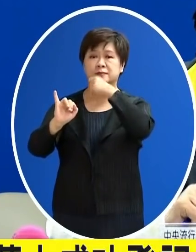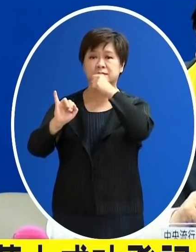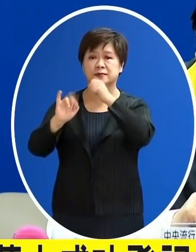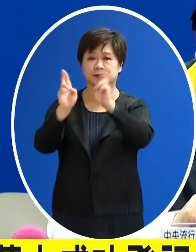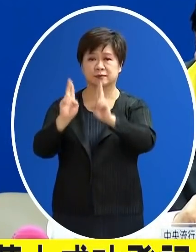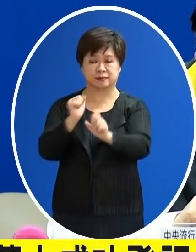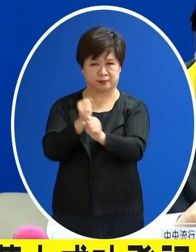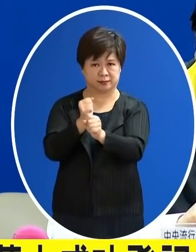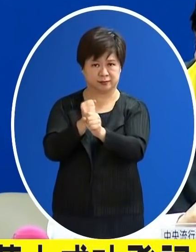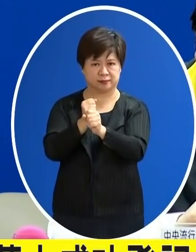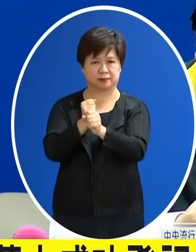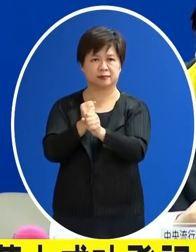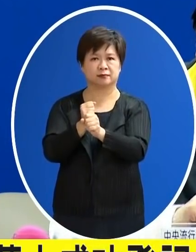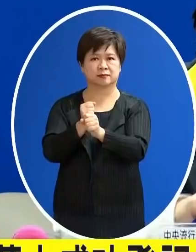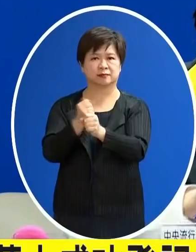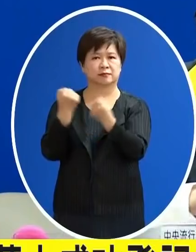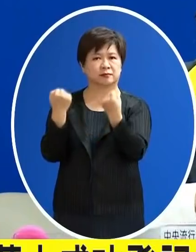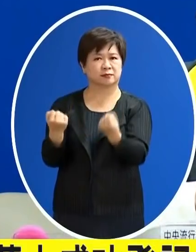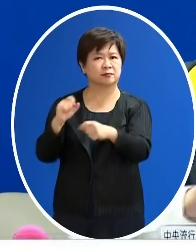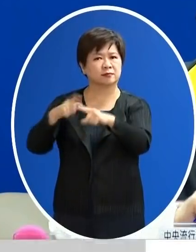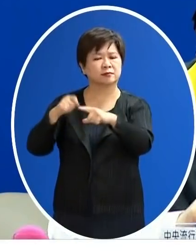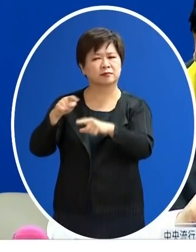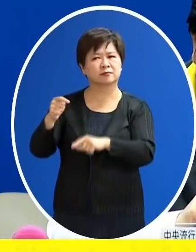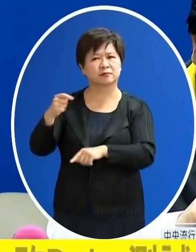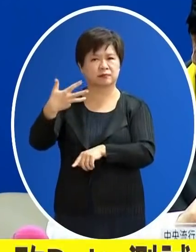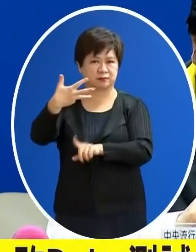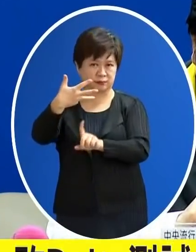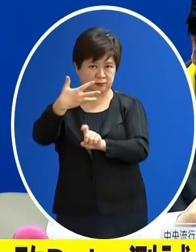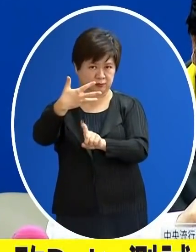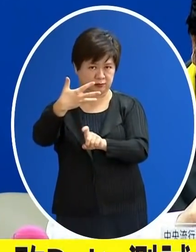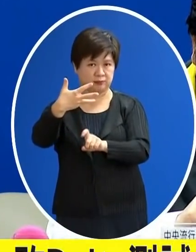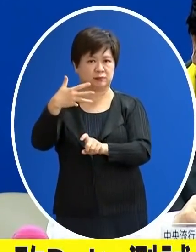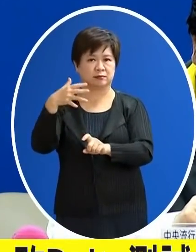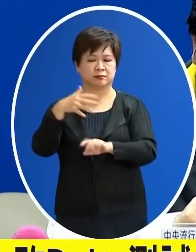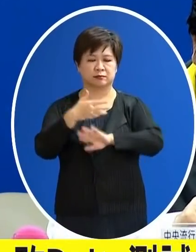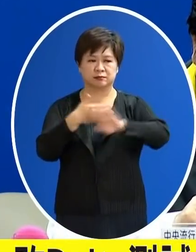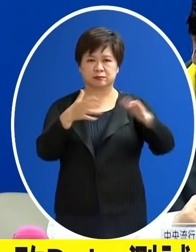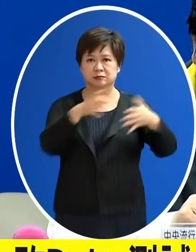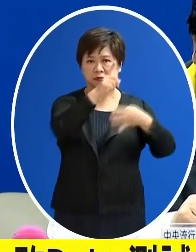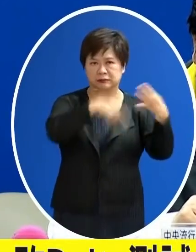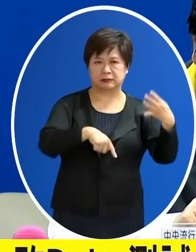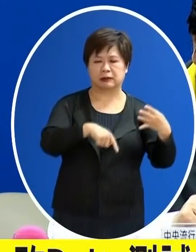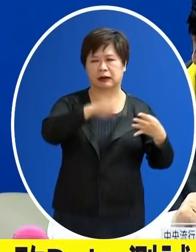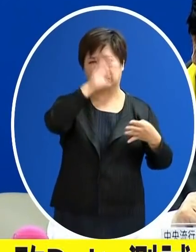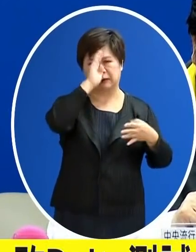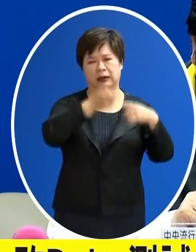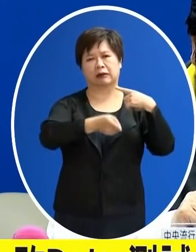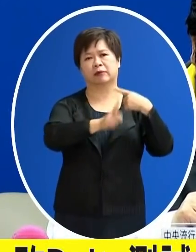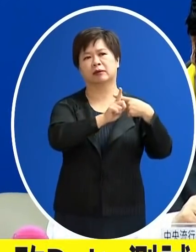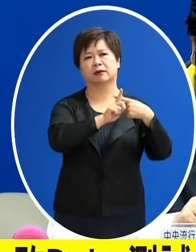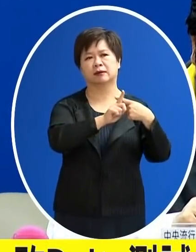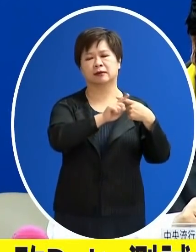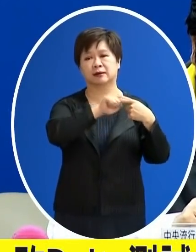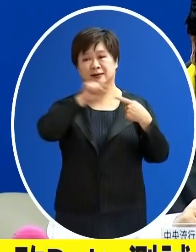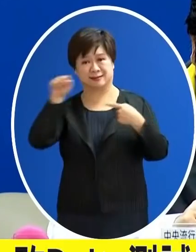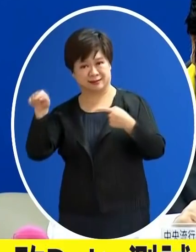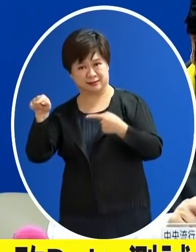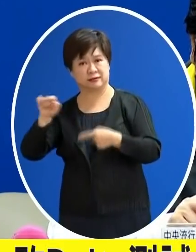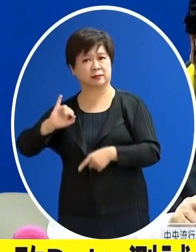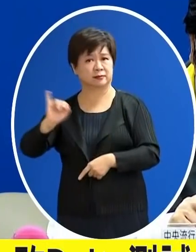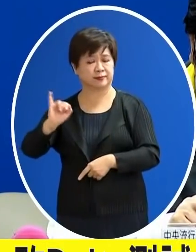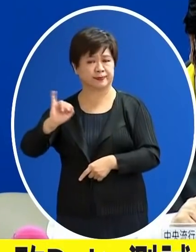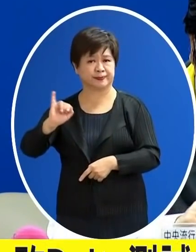工，那在该公司在8月11号有同事确诊。所以这个个